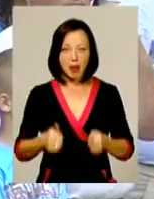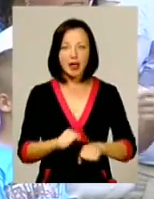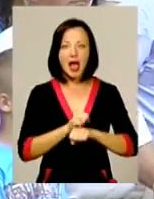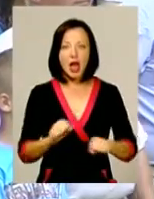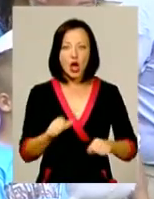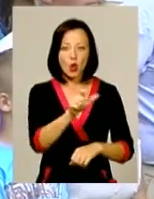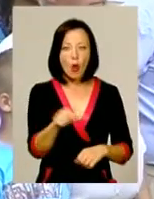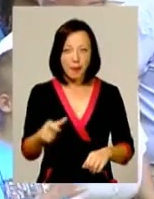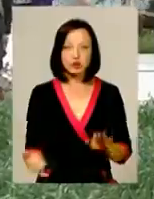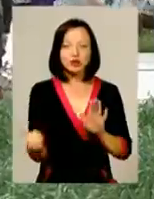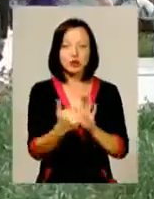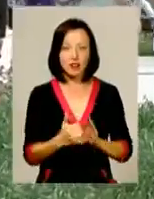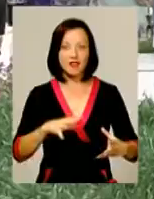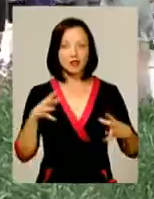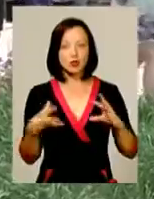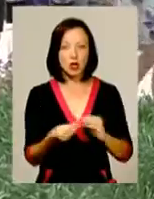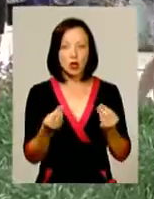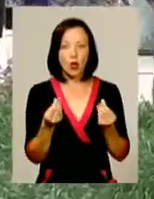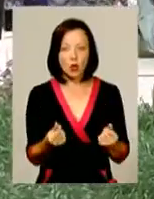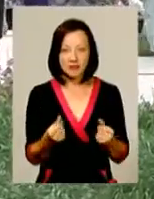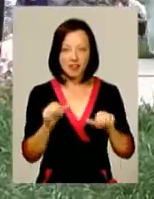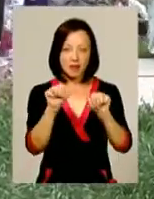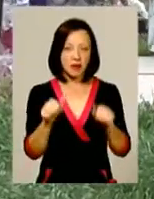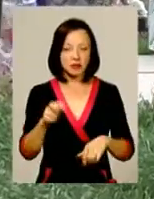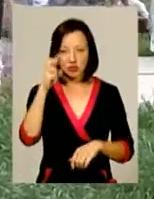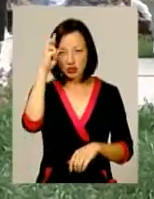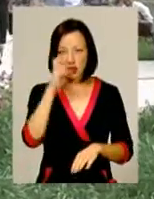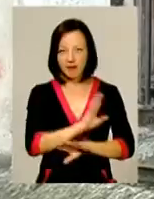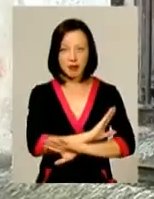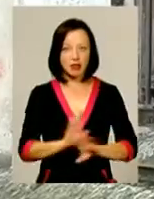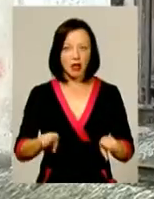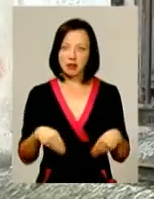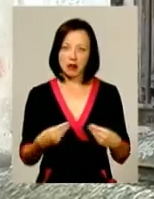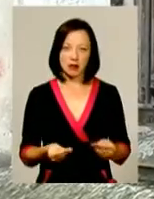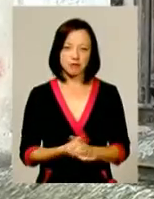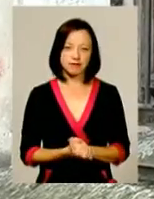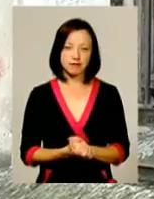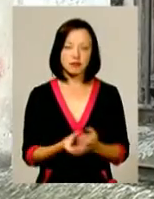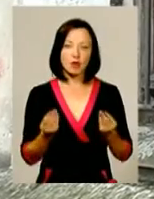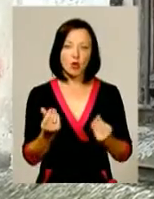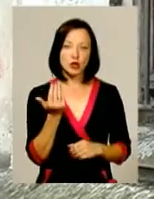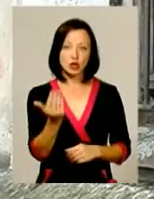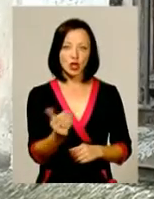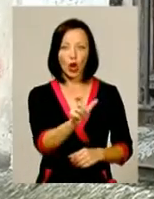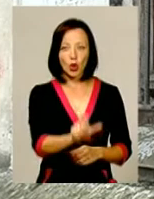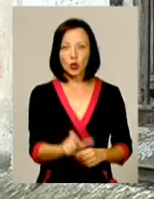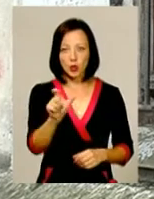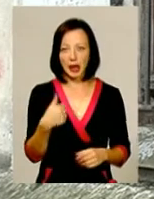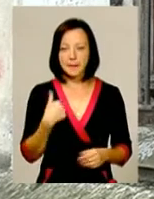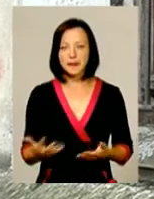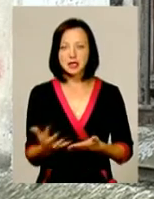врешті встановили. У результаті коштів на монумент держава таки не дала. Кошти людей. Ми